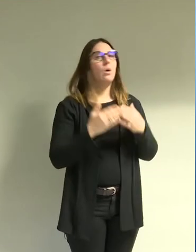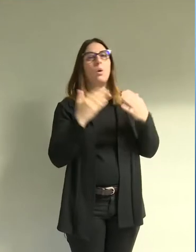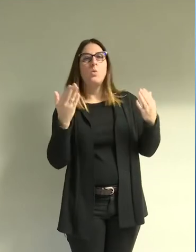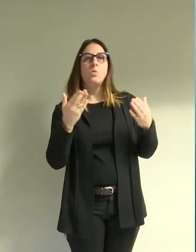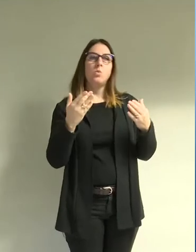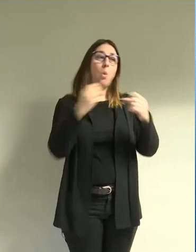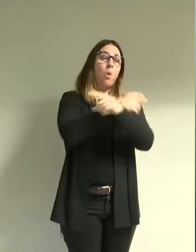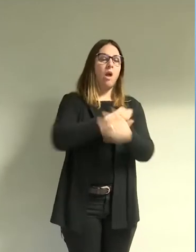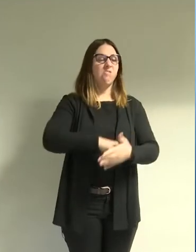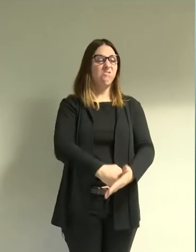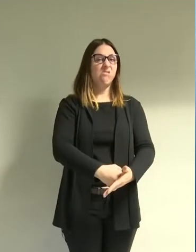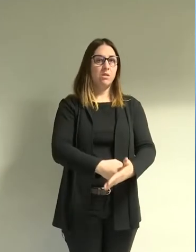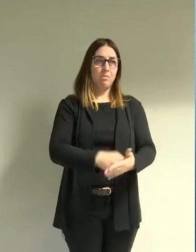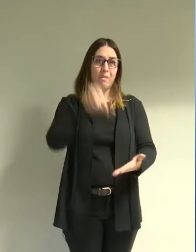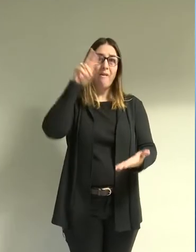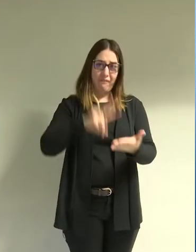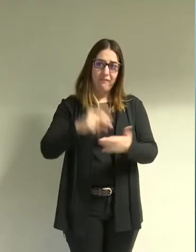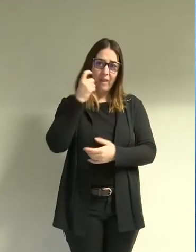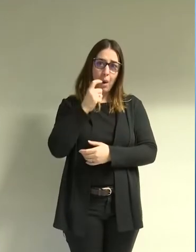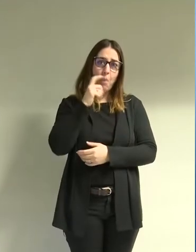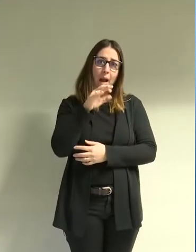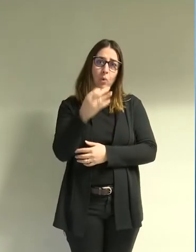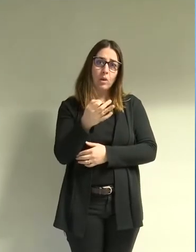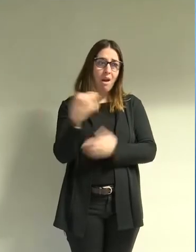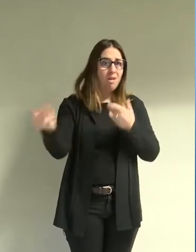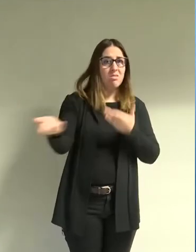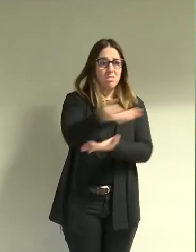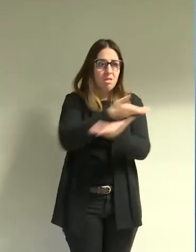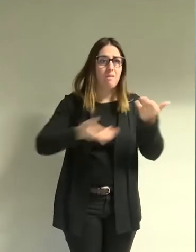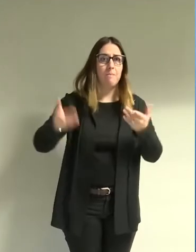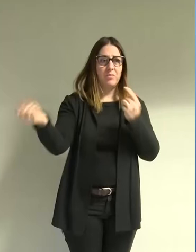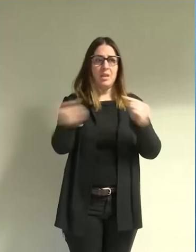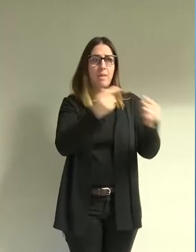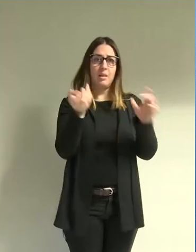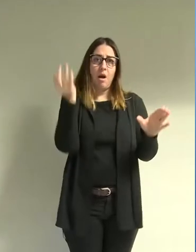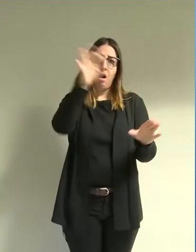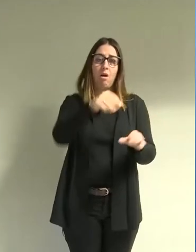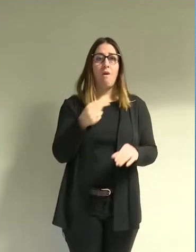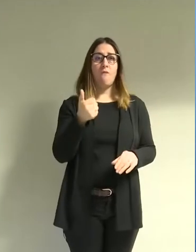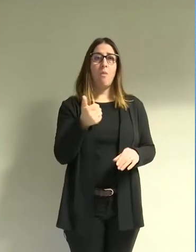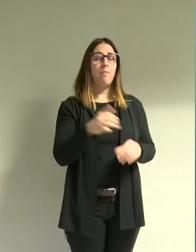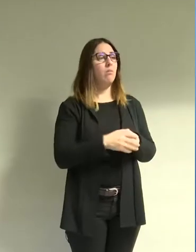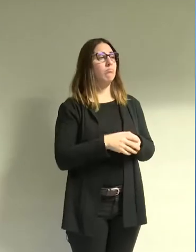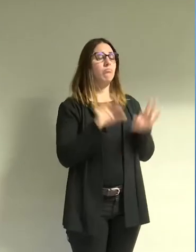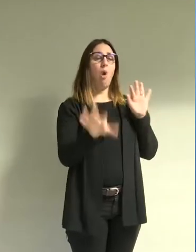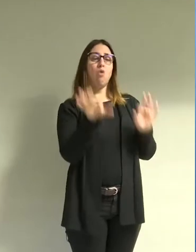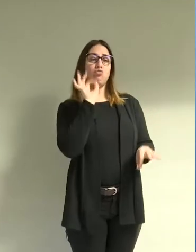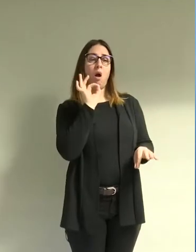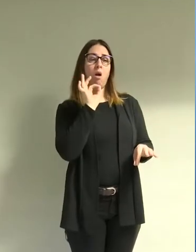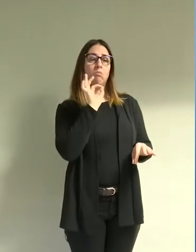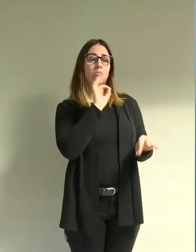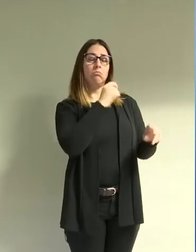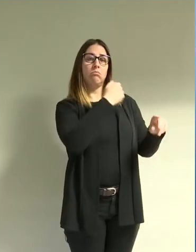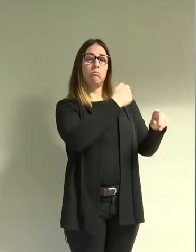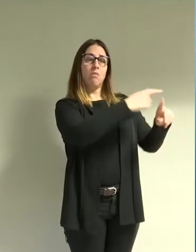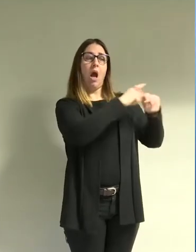et qui sont des vrais remarques qui alimente le débat et vous conclut en disant vous choisissez en fait les arguments de l'opposition qui